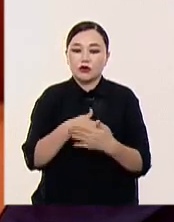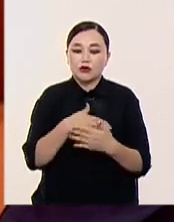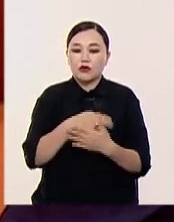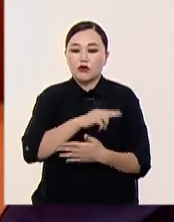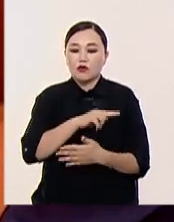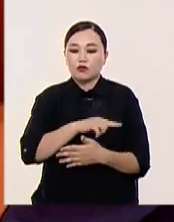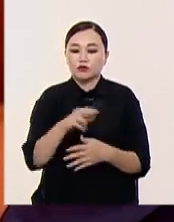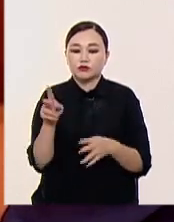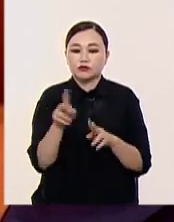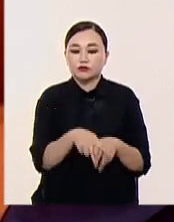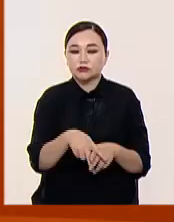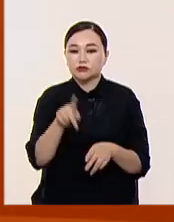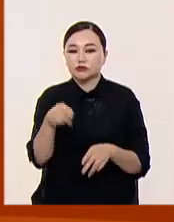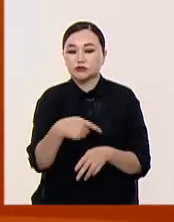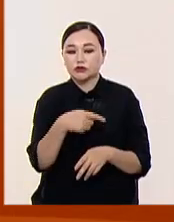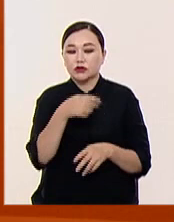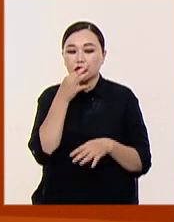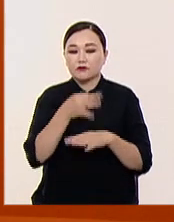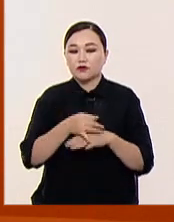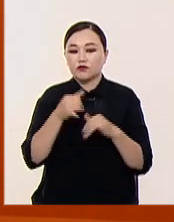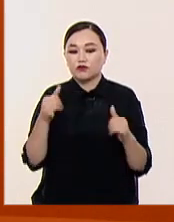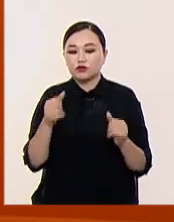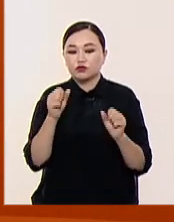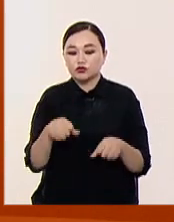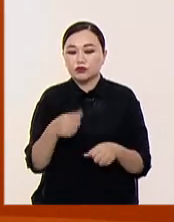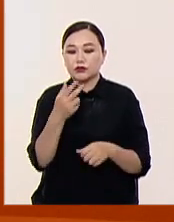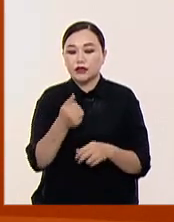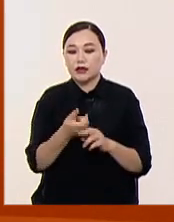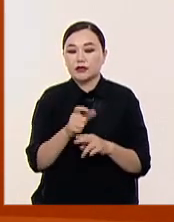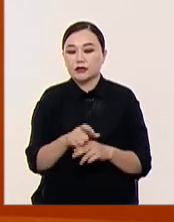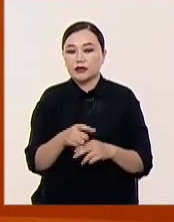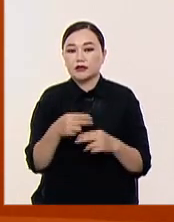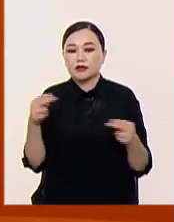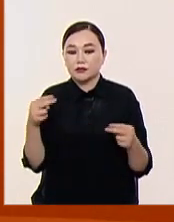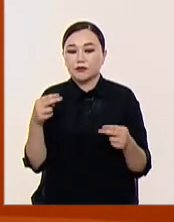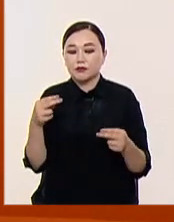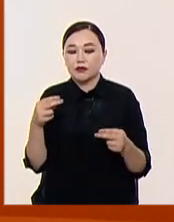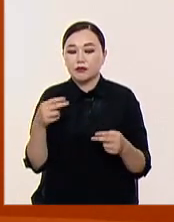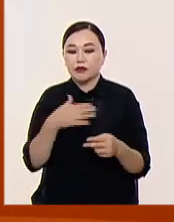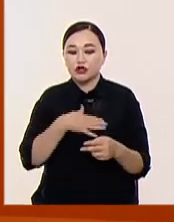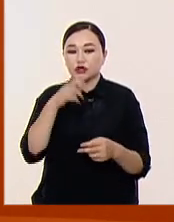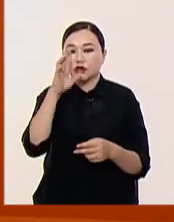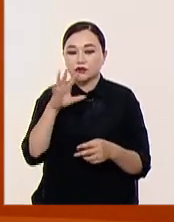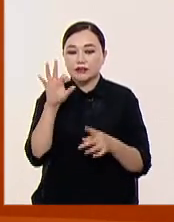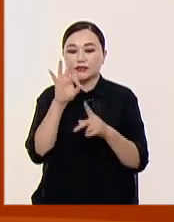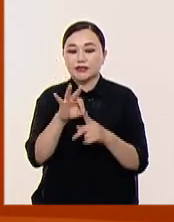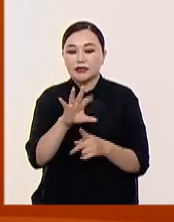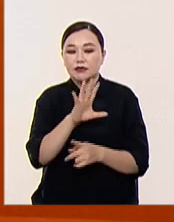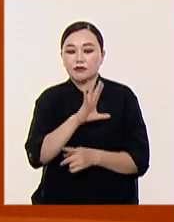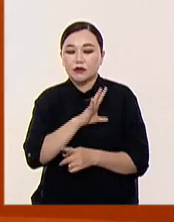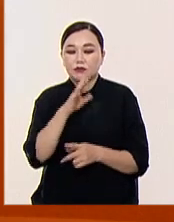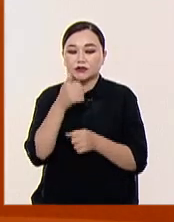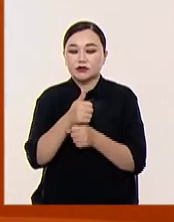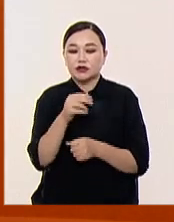салып жауапкершілігін арттыруға болатын шығар? Әрине, мен осы тақырыпта біздің елбасымызда жаңағы